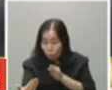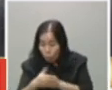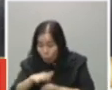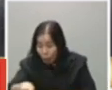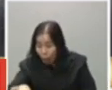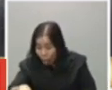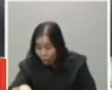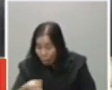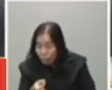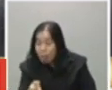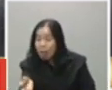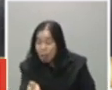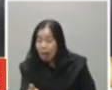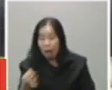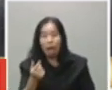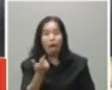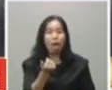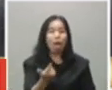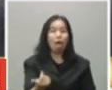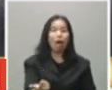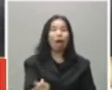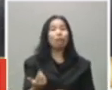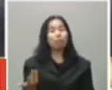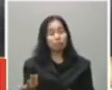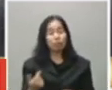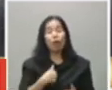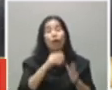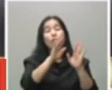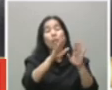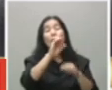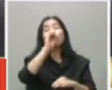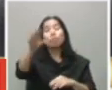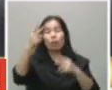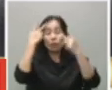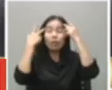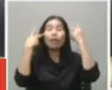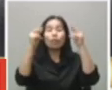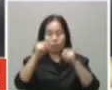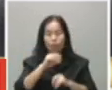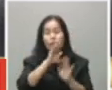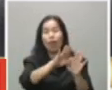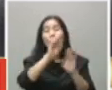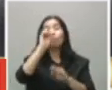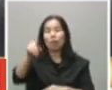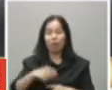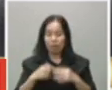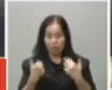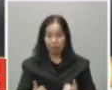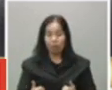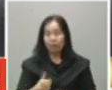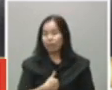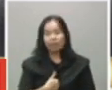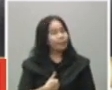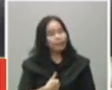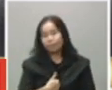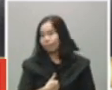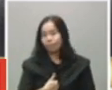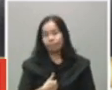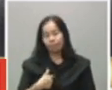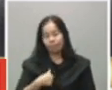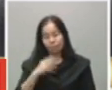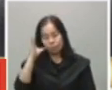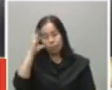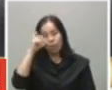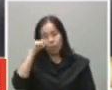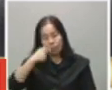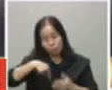ครับผมฝากท่านประธานครับท่านประธานไปบอกนายกด้วยว่าวันนี้หัวอกของคนที่เขาเป็นพ่อ